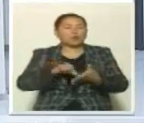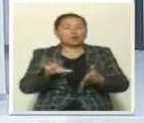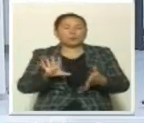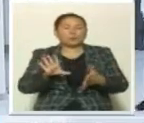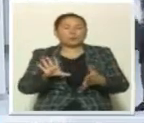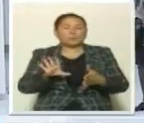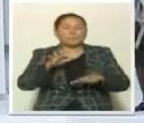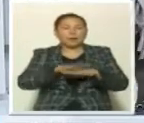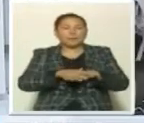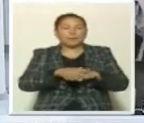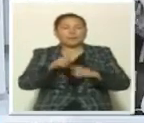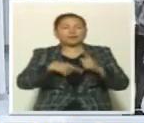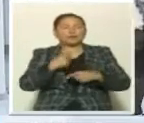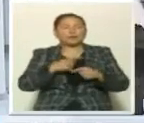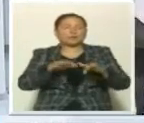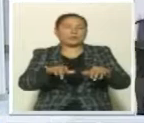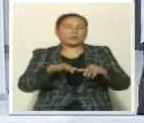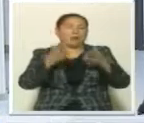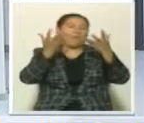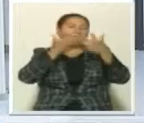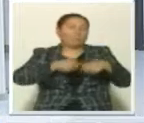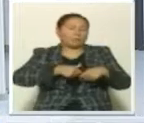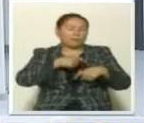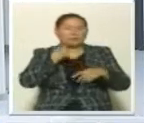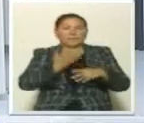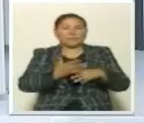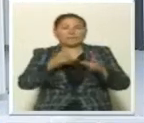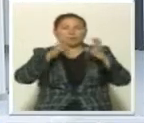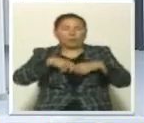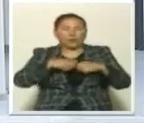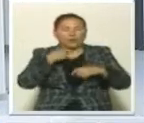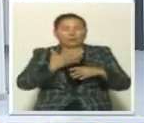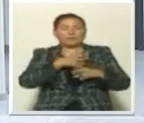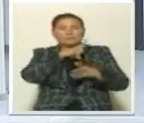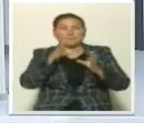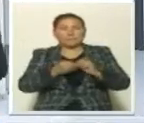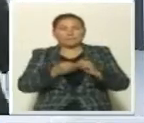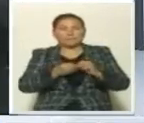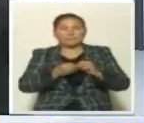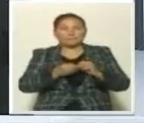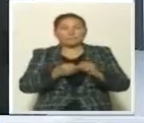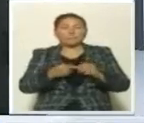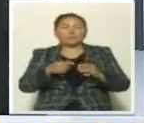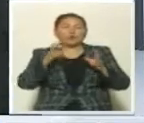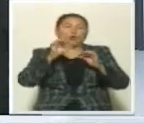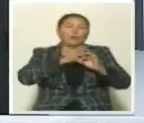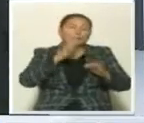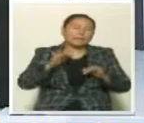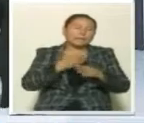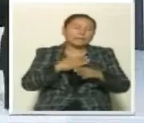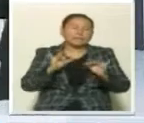сотрудники банка, когда весь процесс происходит полностью в автоматическом режиме, когда все проверки, оценка недвижимости, проверка доходов, кредитные